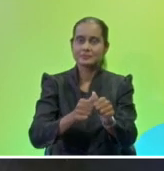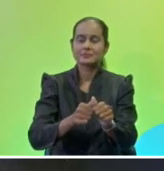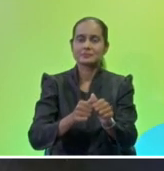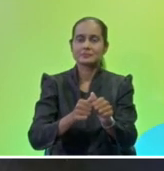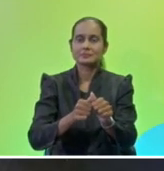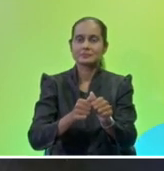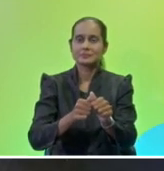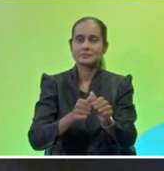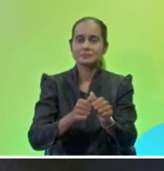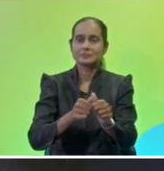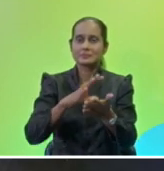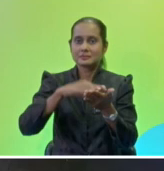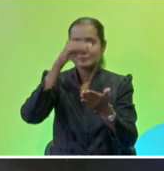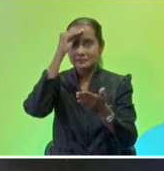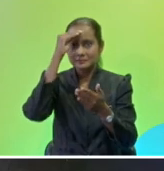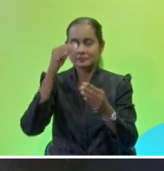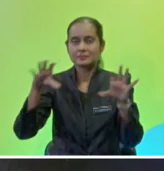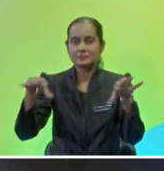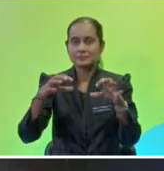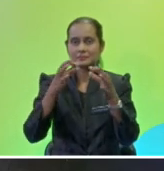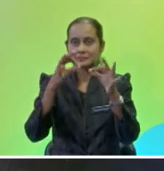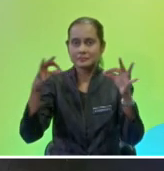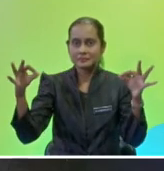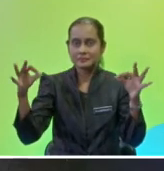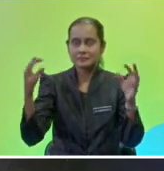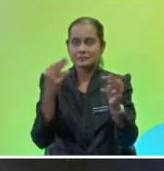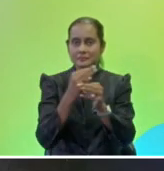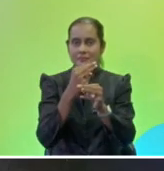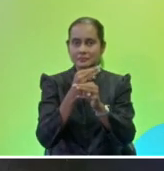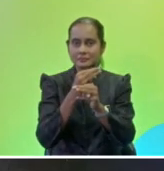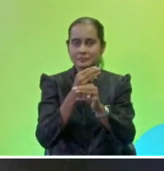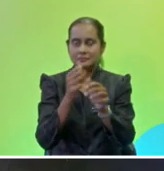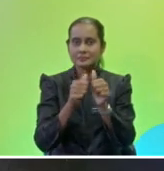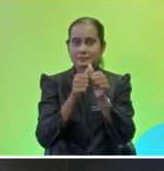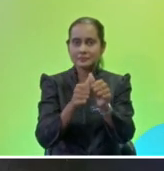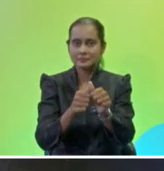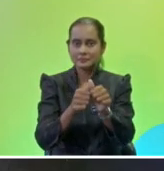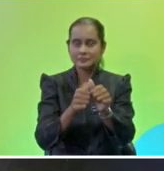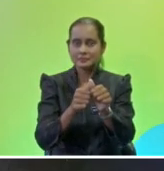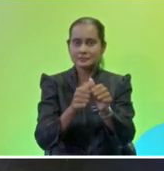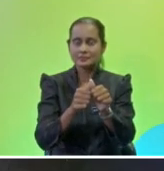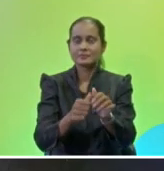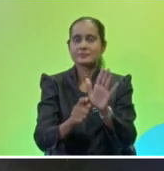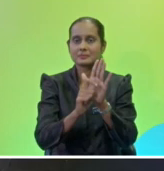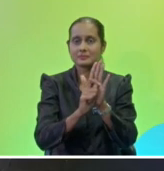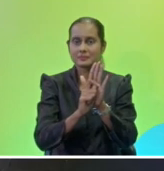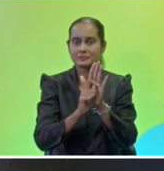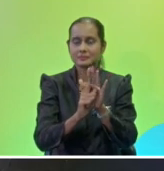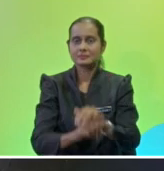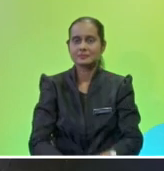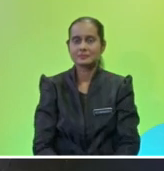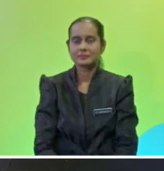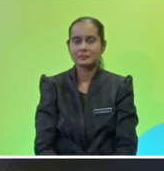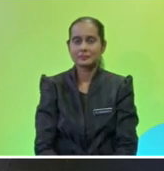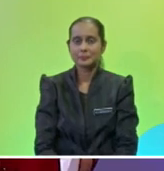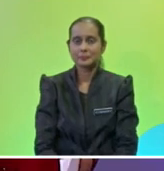macam mana membuat ayat mati-mati menggunakan simbol tambah dan sama dengan macam ini tadi kita buat kira-kira